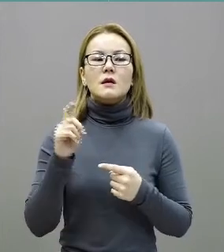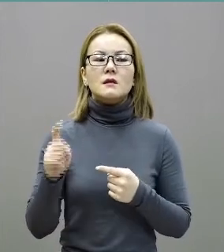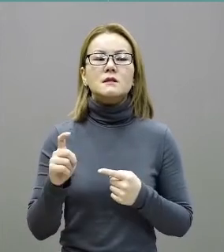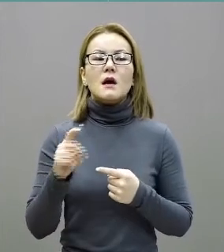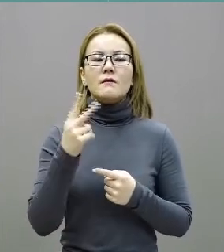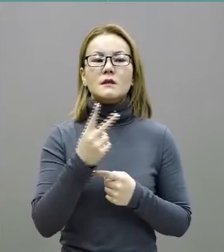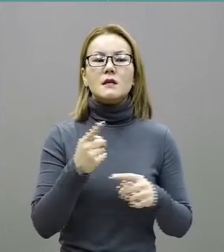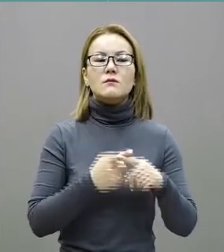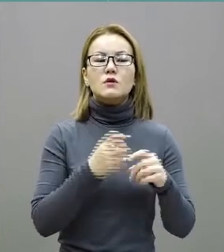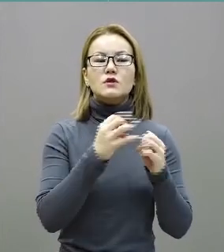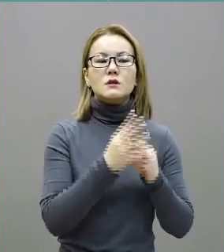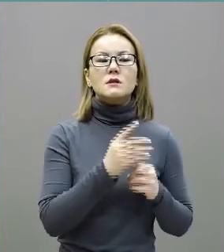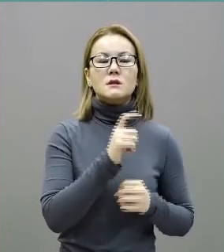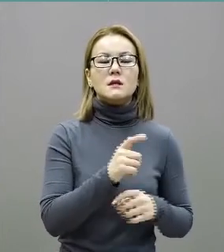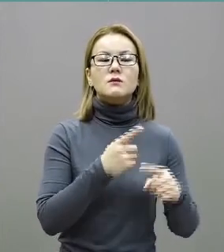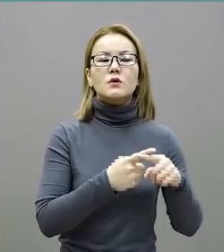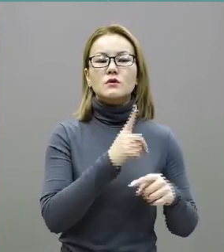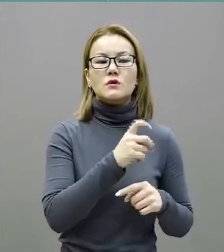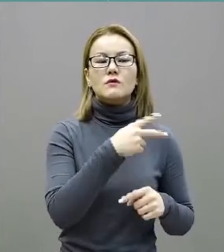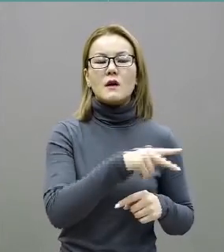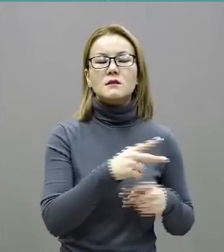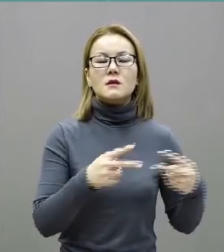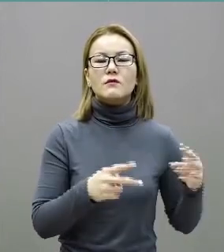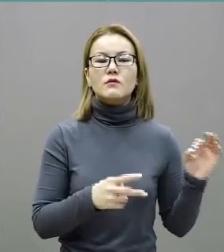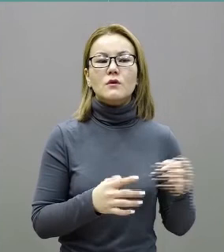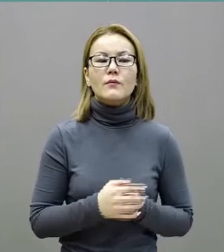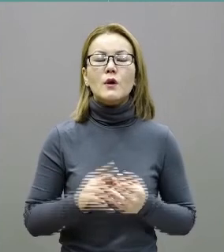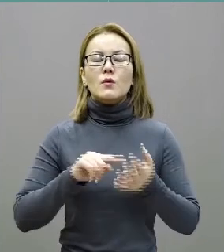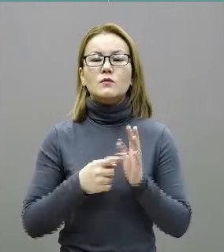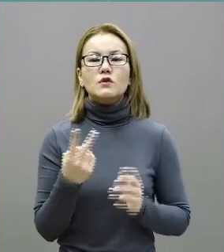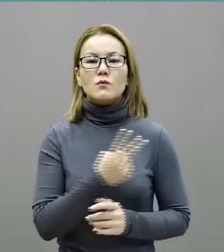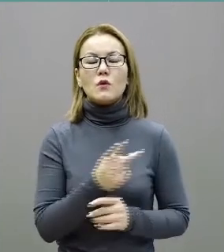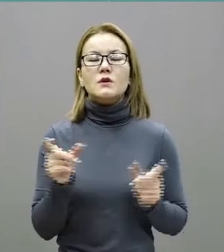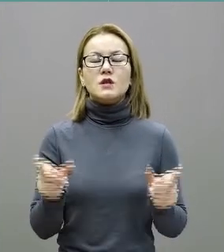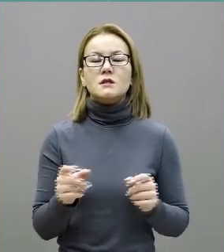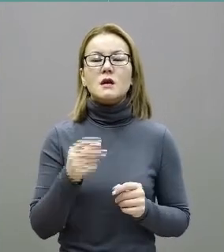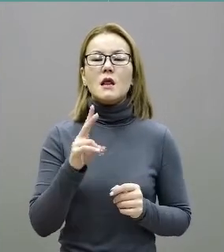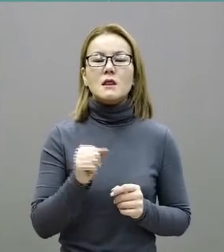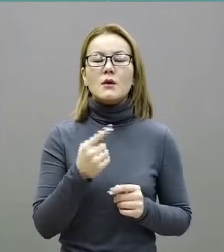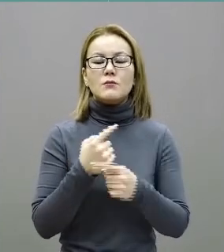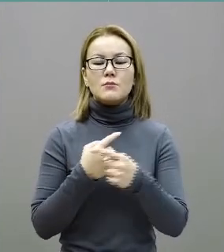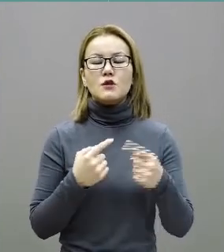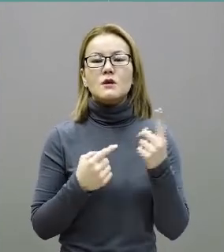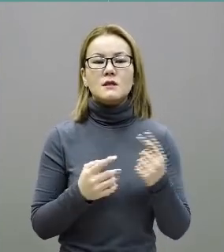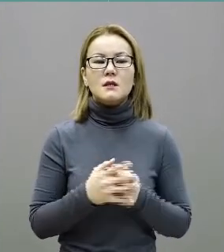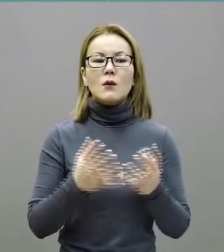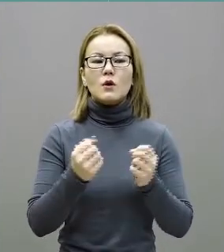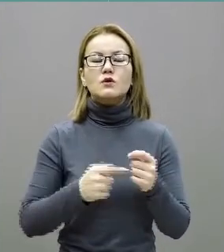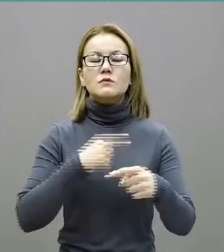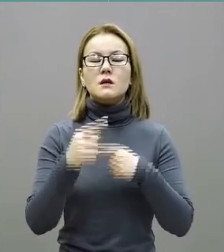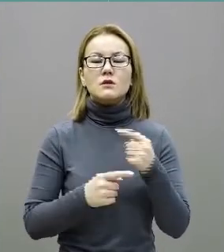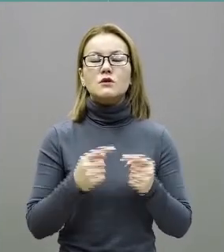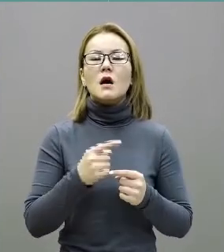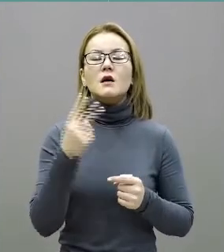плюс 14 x 120 равно нулю умножим обе части уравнения на минус 1 получим